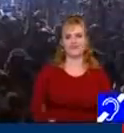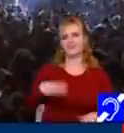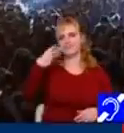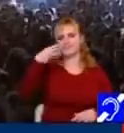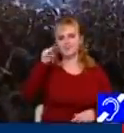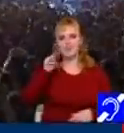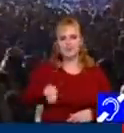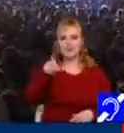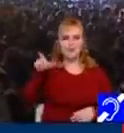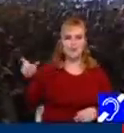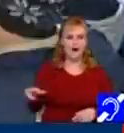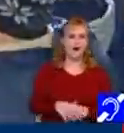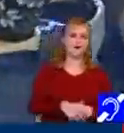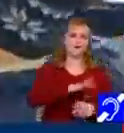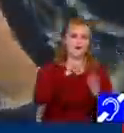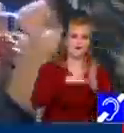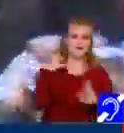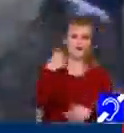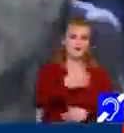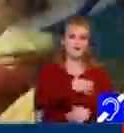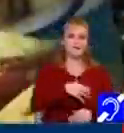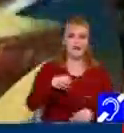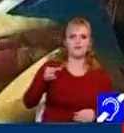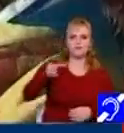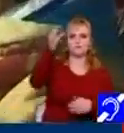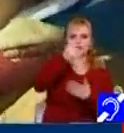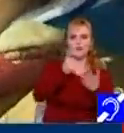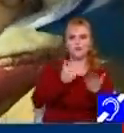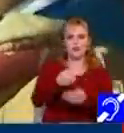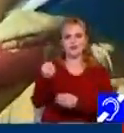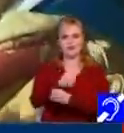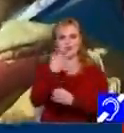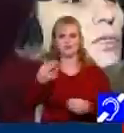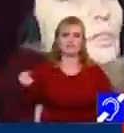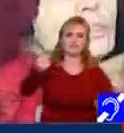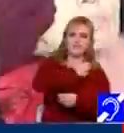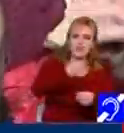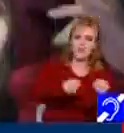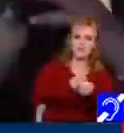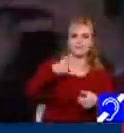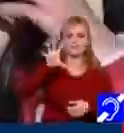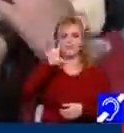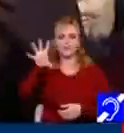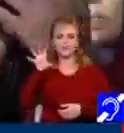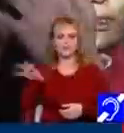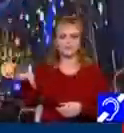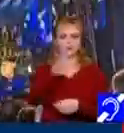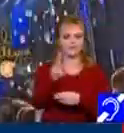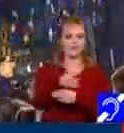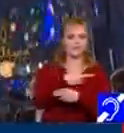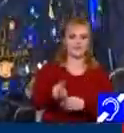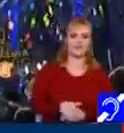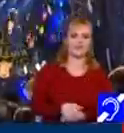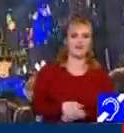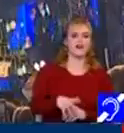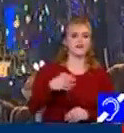10.000 de bucureșteni au așteptat anul nou în stradă. Au ciocnit pahare cu vinuri, șampanie, s-au îmbrățișat și s-au fotografiat toată noaptea. Dar au avut